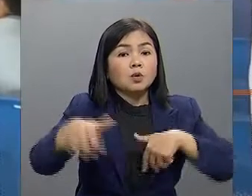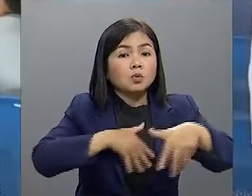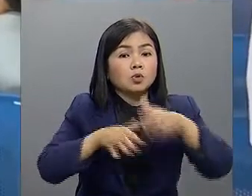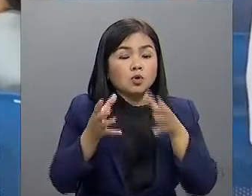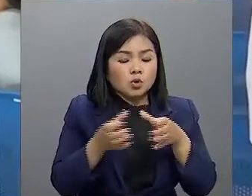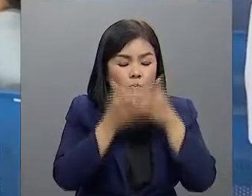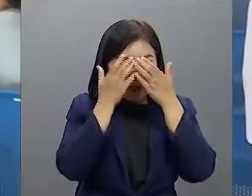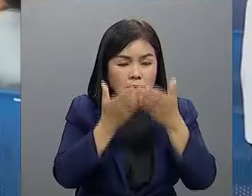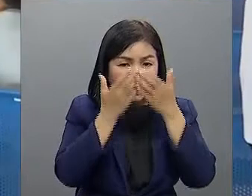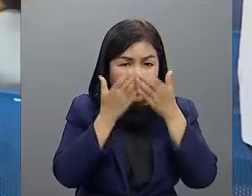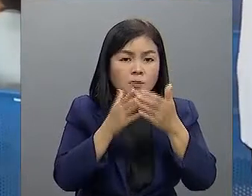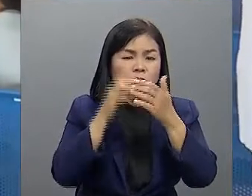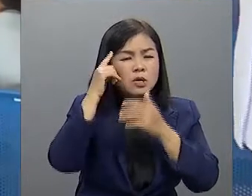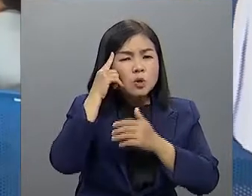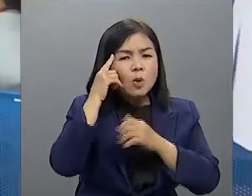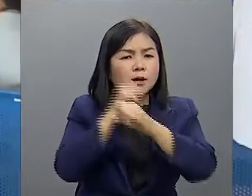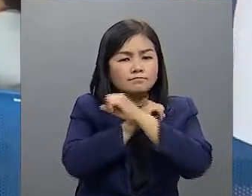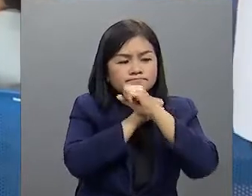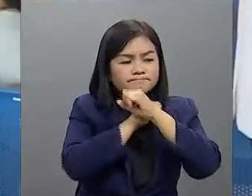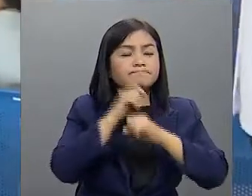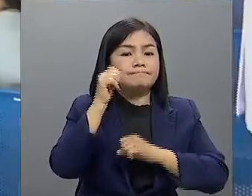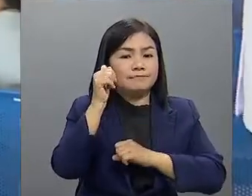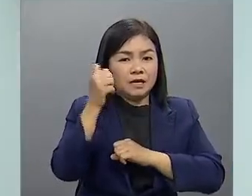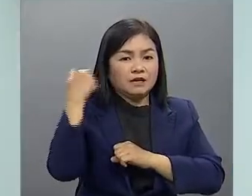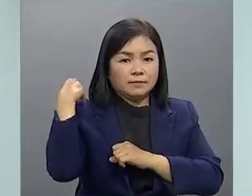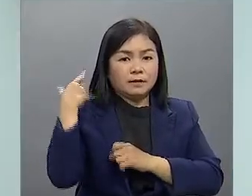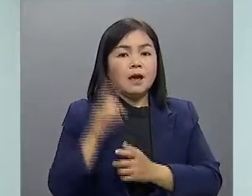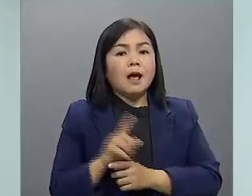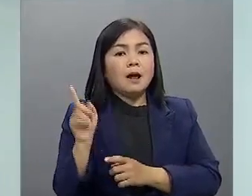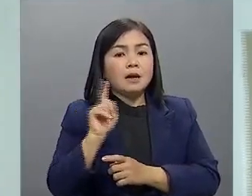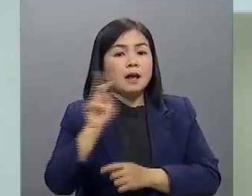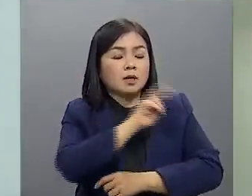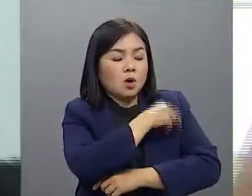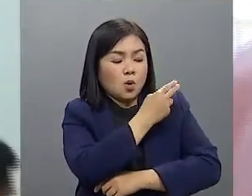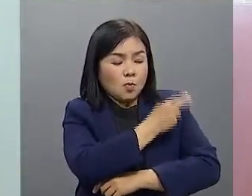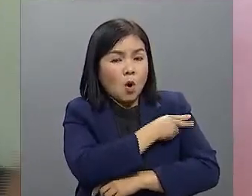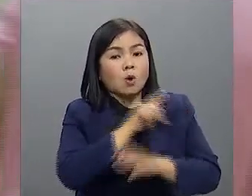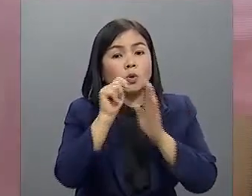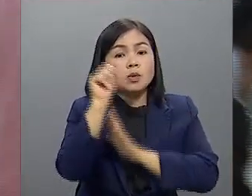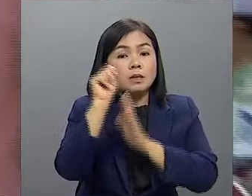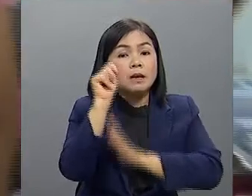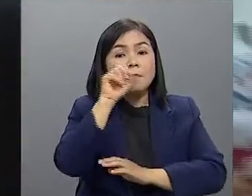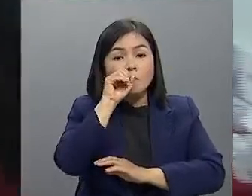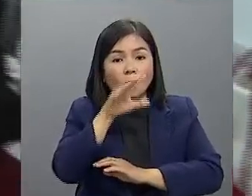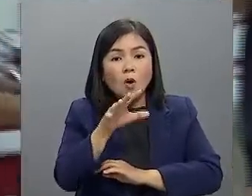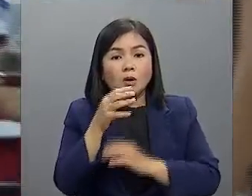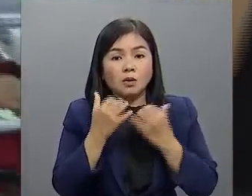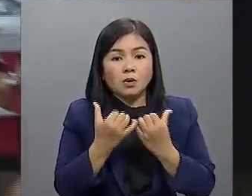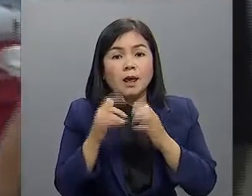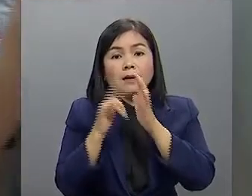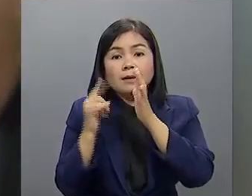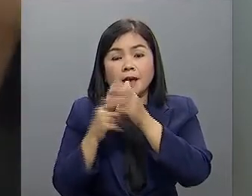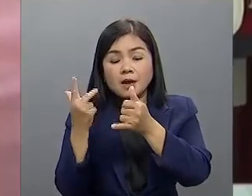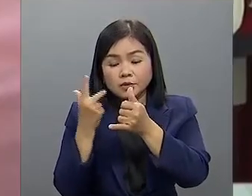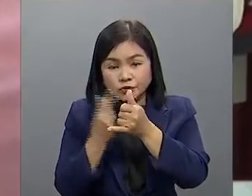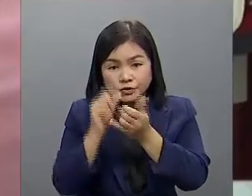ครับข้อมูลจากสำนักงานสาธารณสุขจังหวัดตากระบุนะครับว่าความคืบหน้าการฉีดวัคซีน 5,000 โดสข้อ